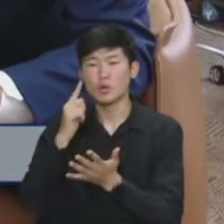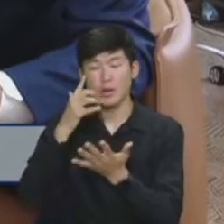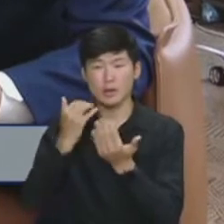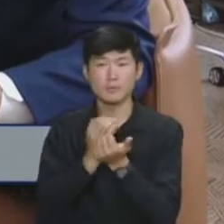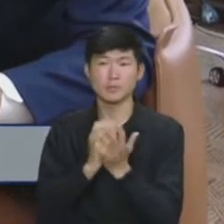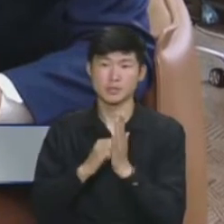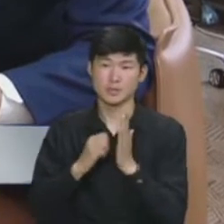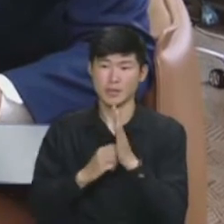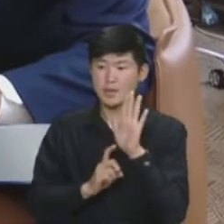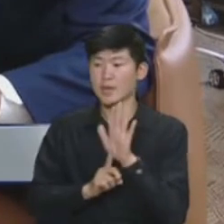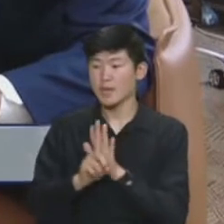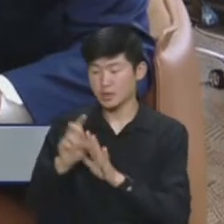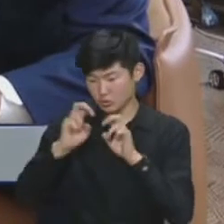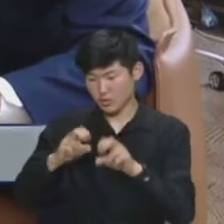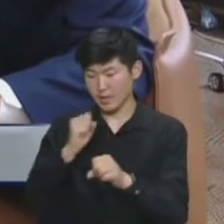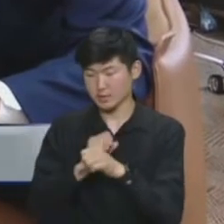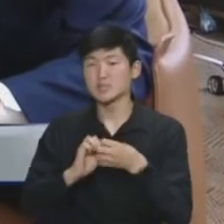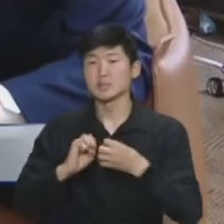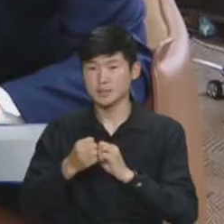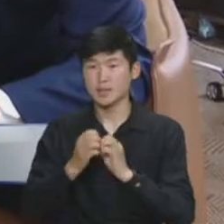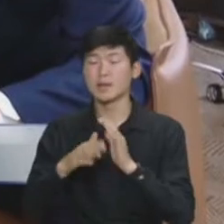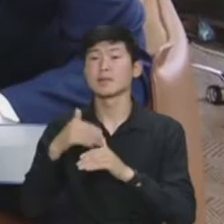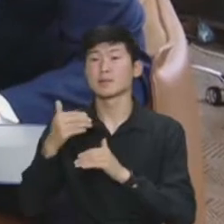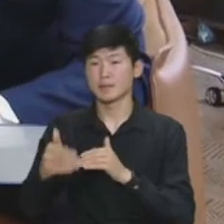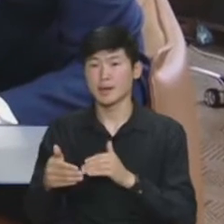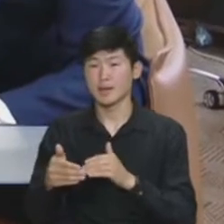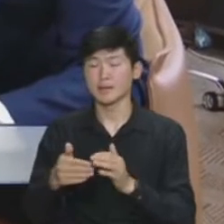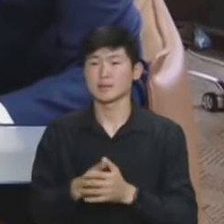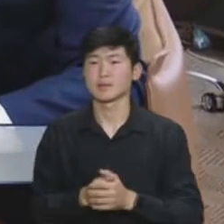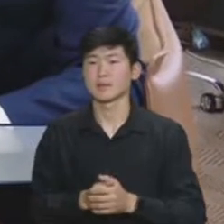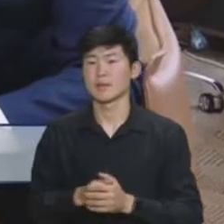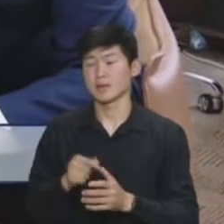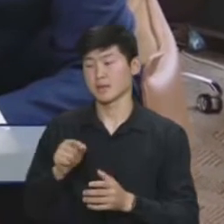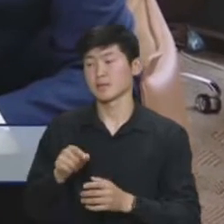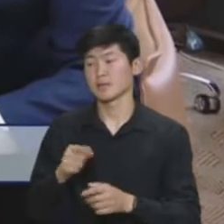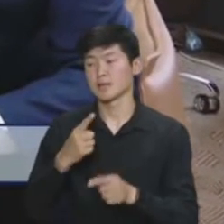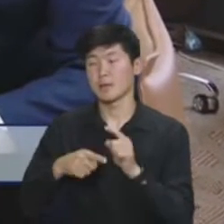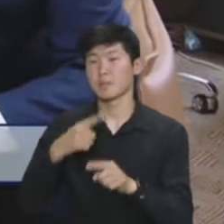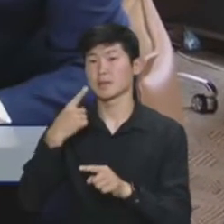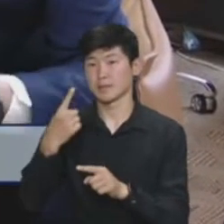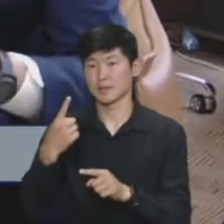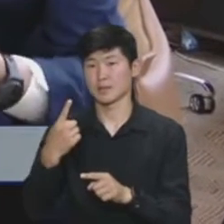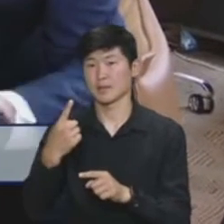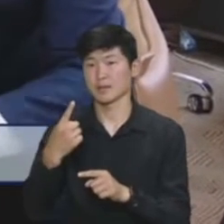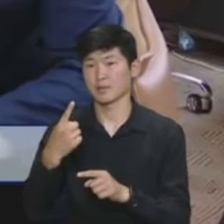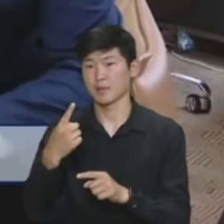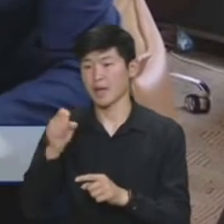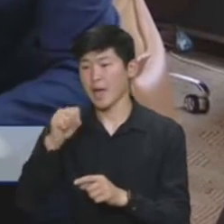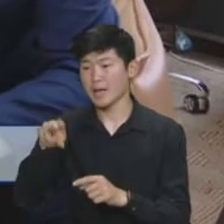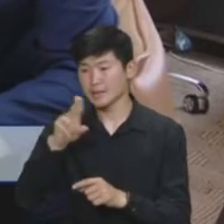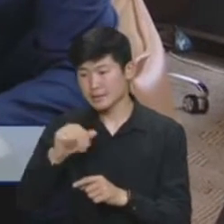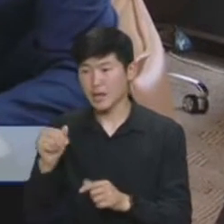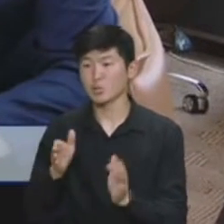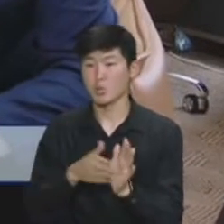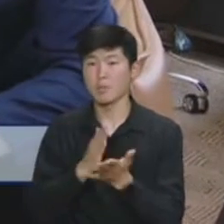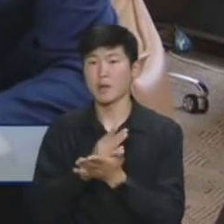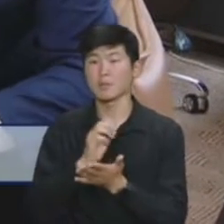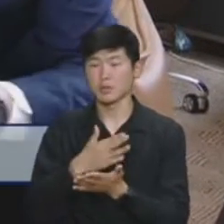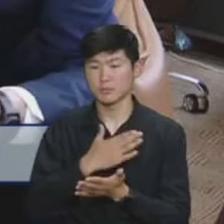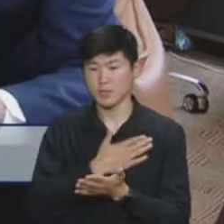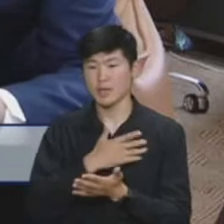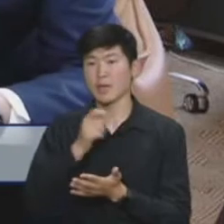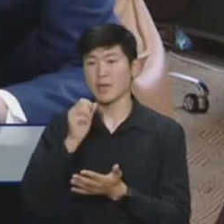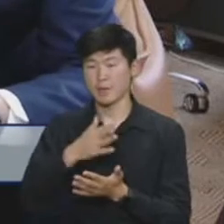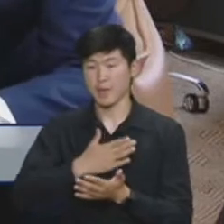тодорхойлно. Гэтэ эхлээд замц судалгааны ажлаа хийчи. Тэгээд хэрвээ одоо энэ ямар нэгэн байлаа одоо алдаа дутагдал харагдвал манай